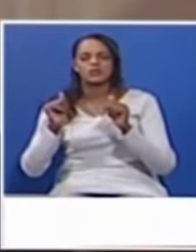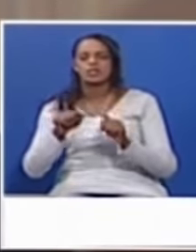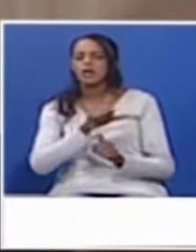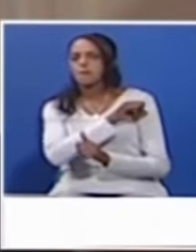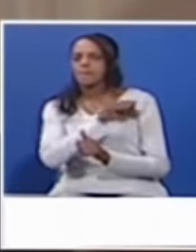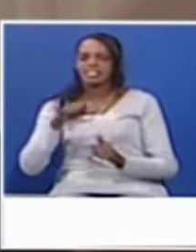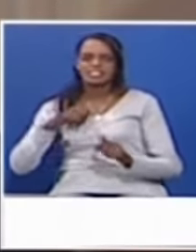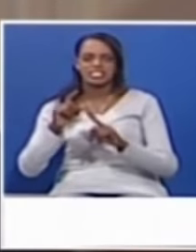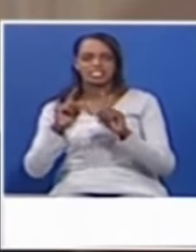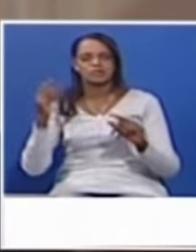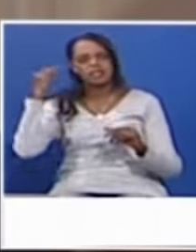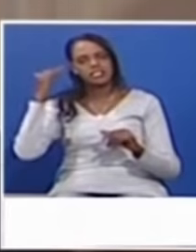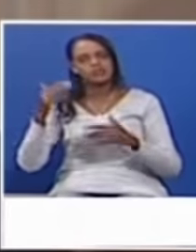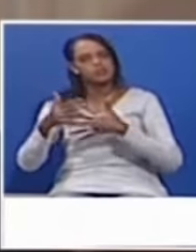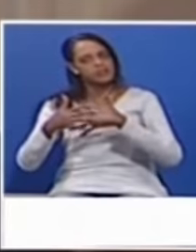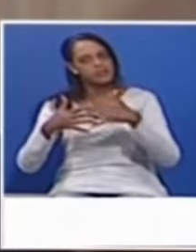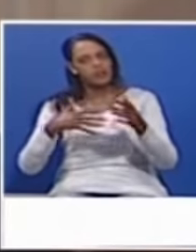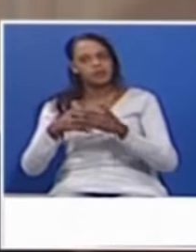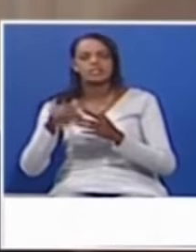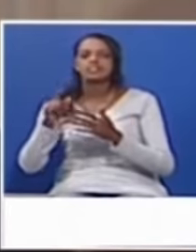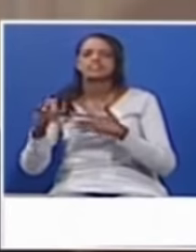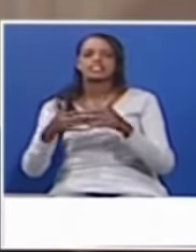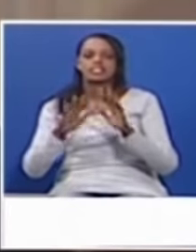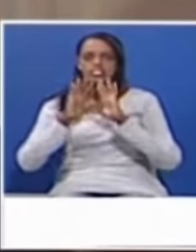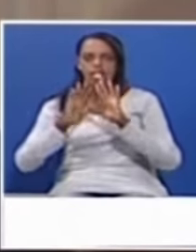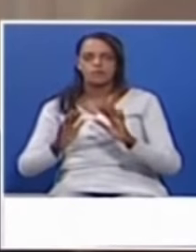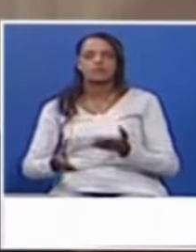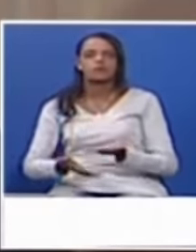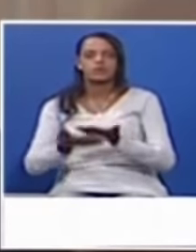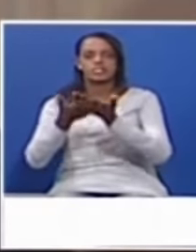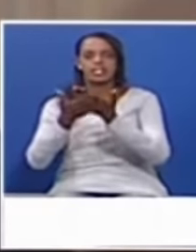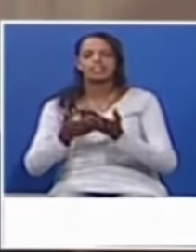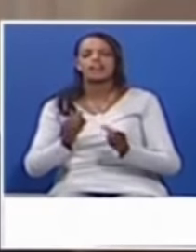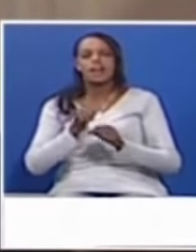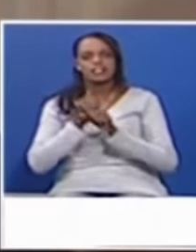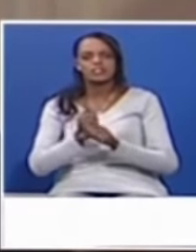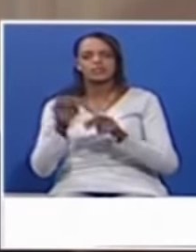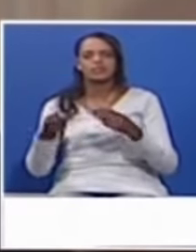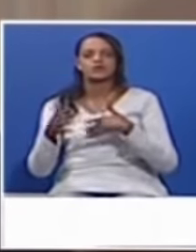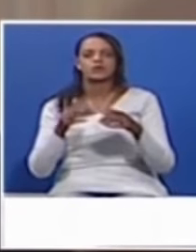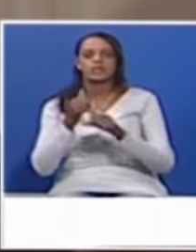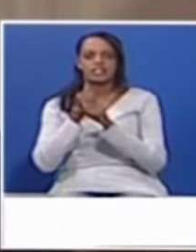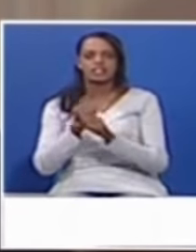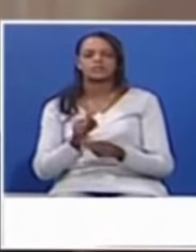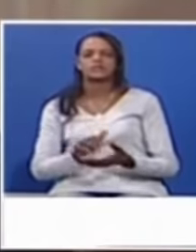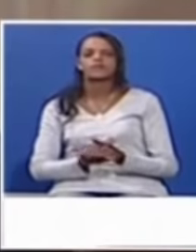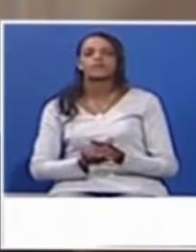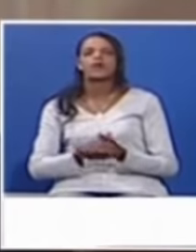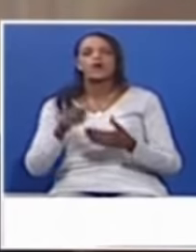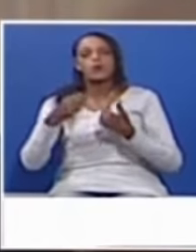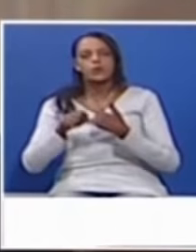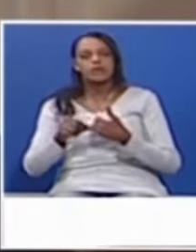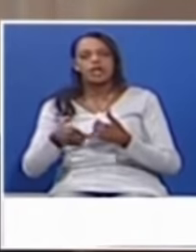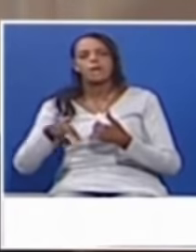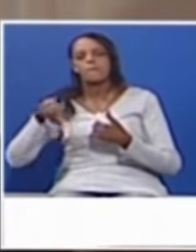نزمن إيرترا بنوتوف تسات فقوم نز مسرح سلام محاسن نمدن فعن أتني عمكم سرحو أرقاقيت أم قدائي بعد ما